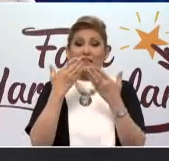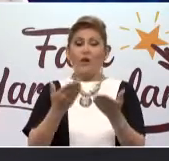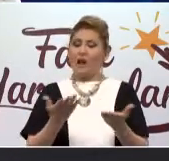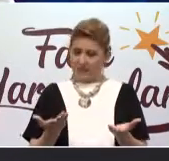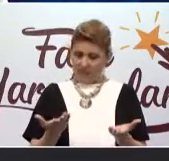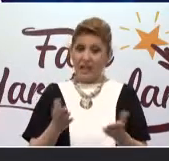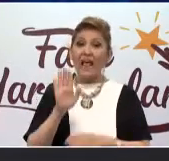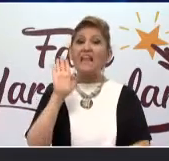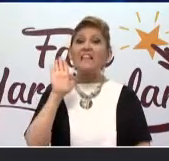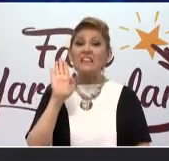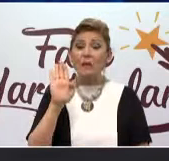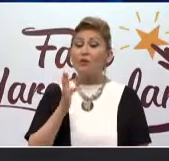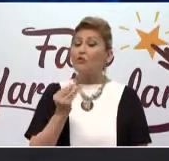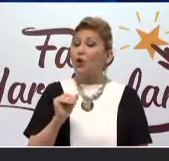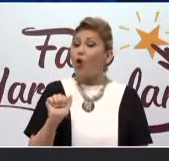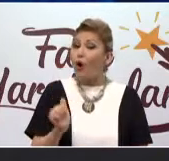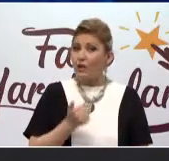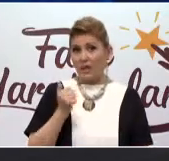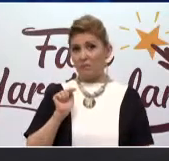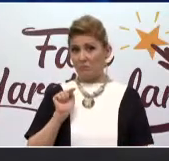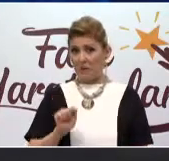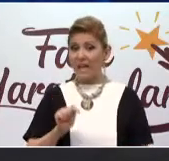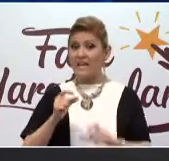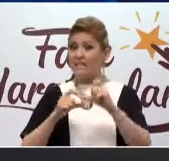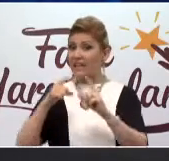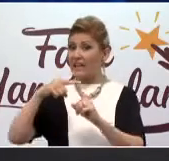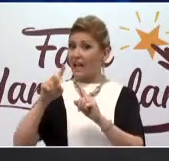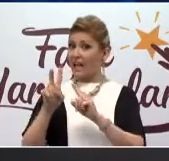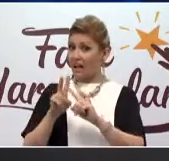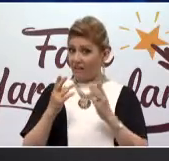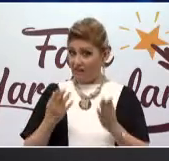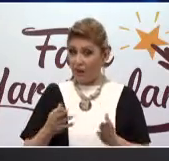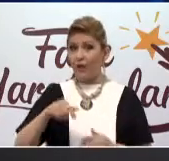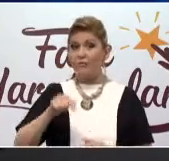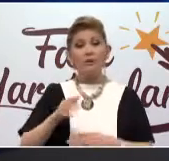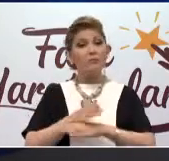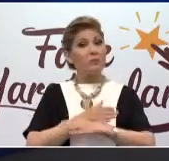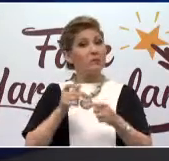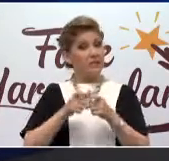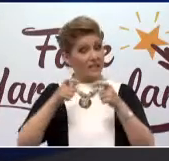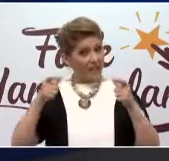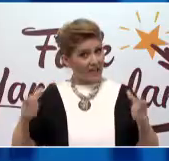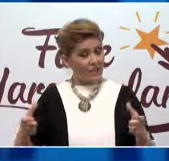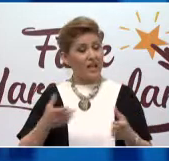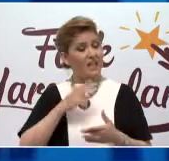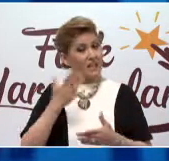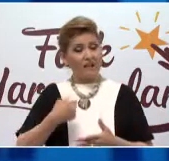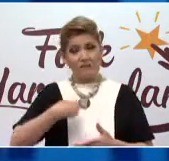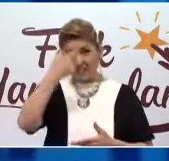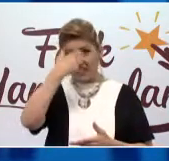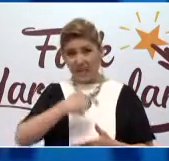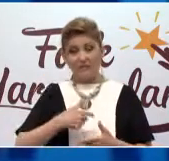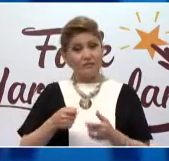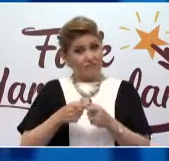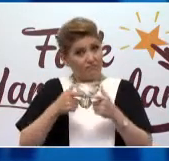Tamamen. Demokrasinin çok önemli bir unsuru STK'lar ve ülkemizde de gelişiyor. Daha şahsiyet buluyor,